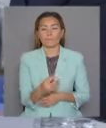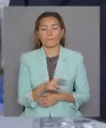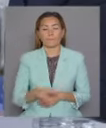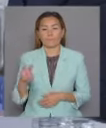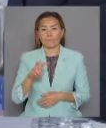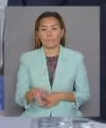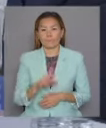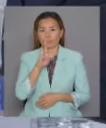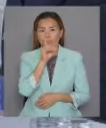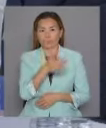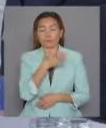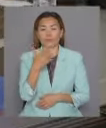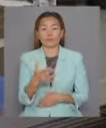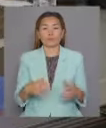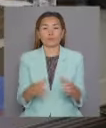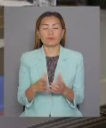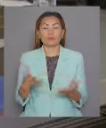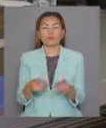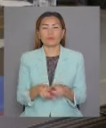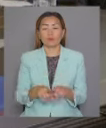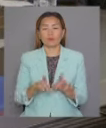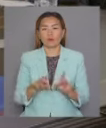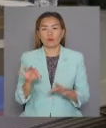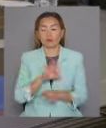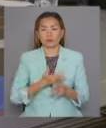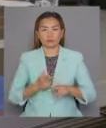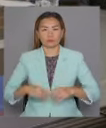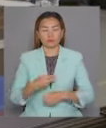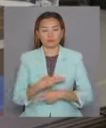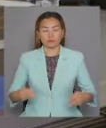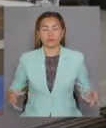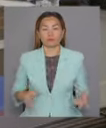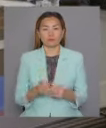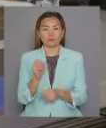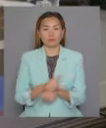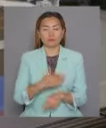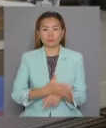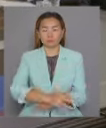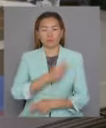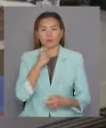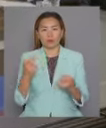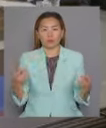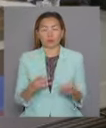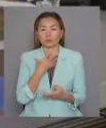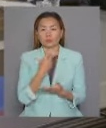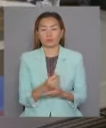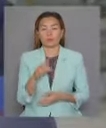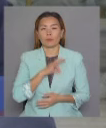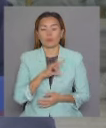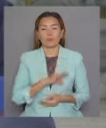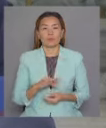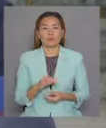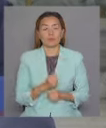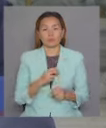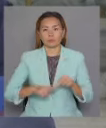миллионов долларов в год. Члены парламента также остановились на этой теме. Они поручили обратить внимание на освоение средств и